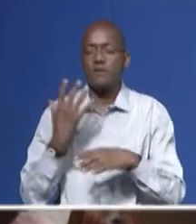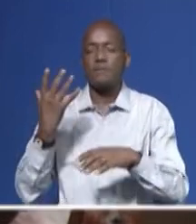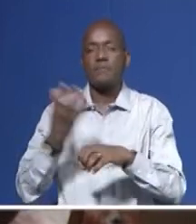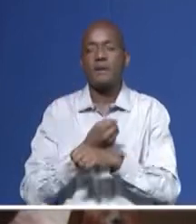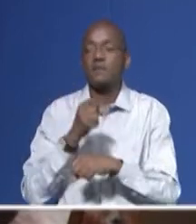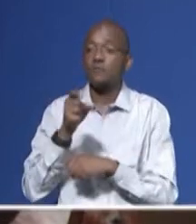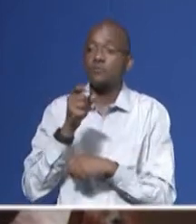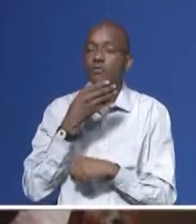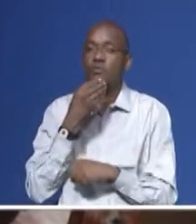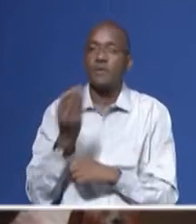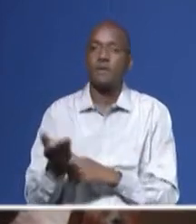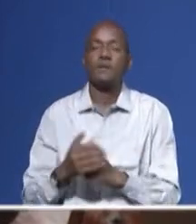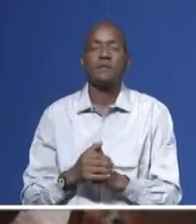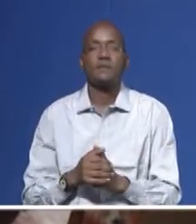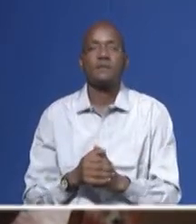anapatikana?